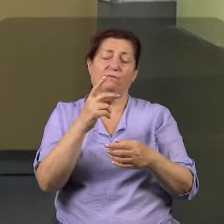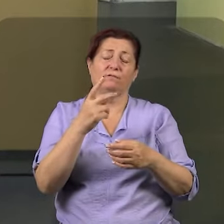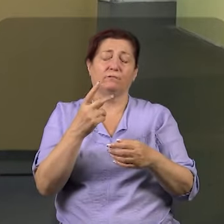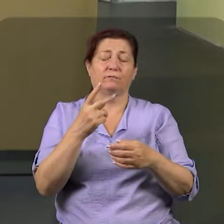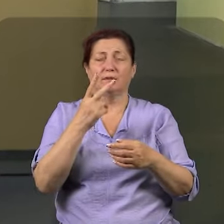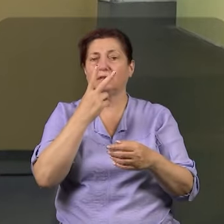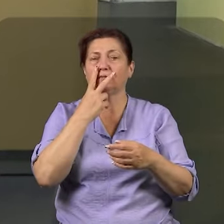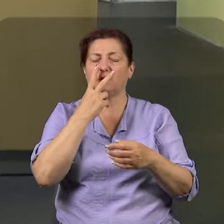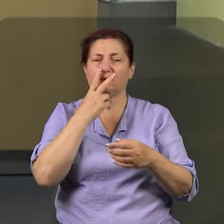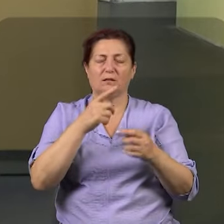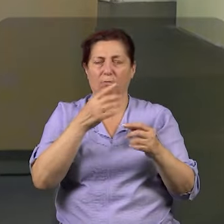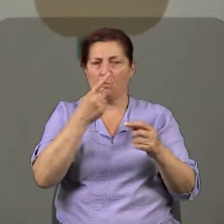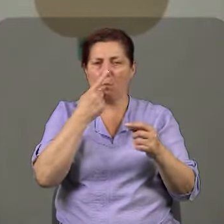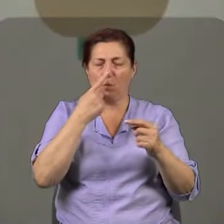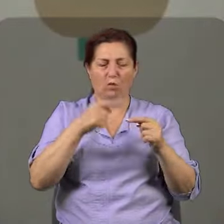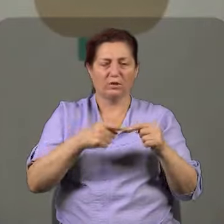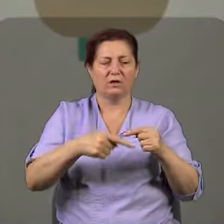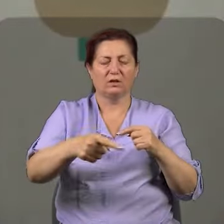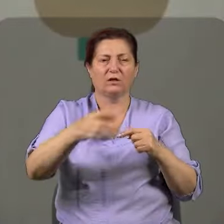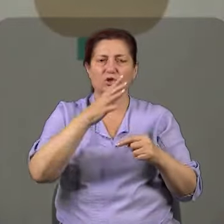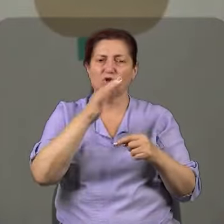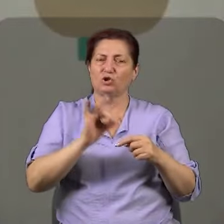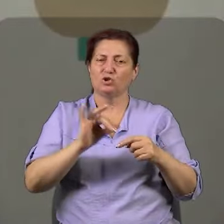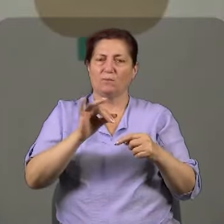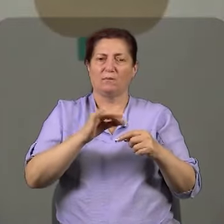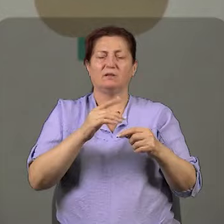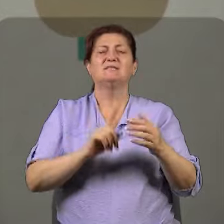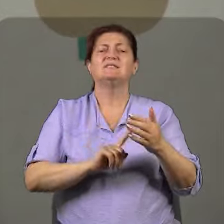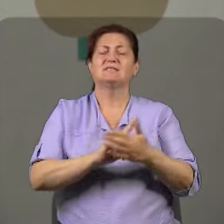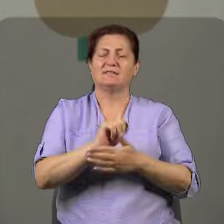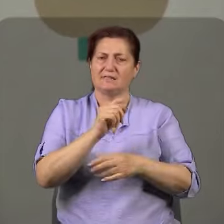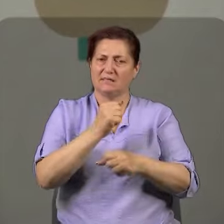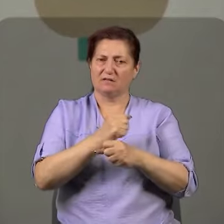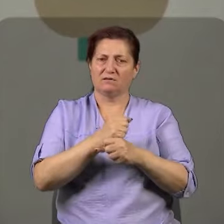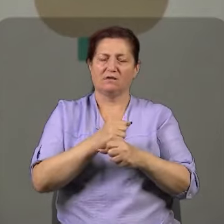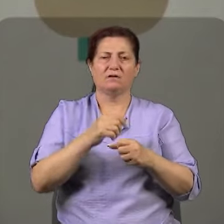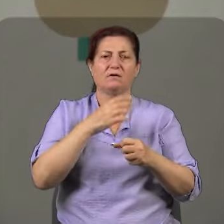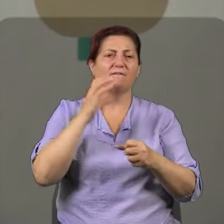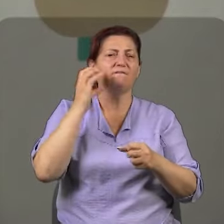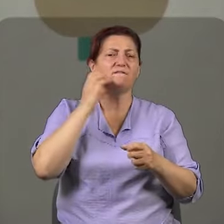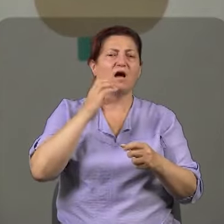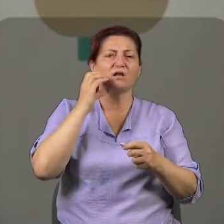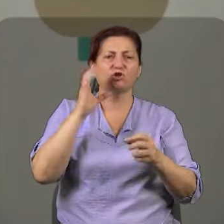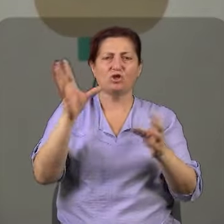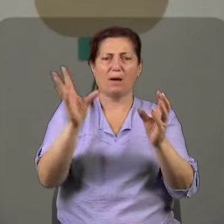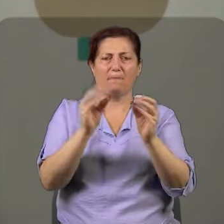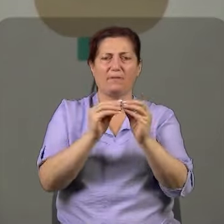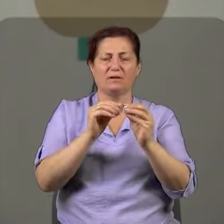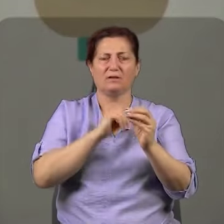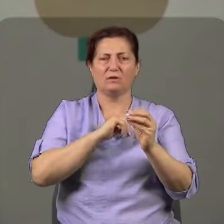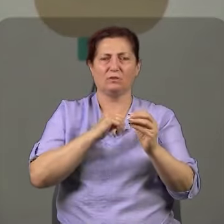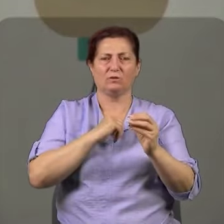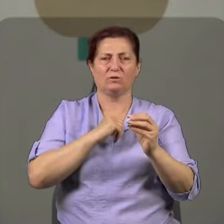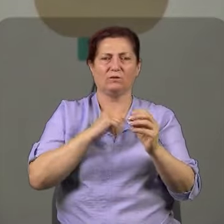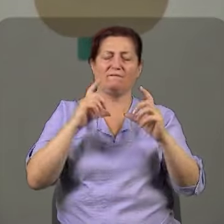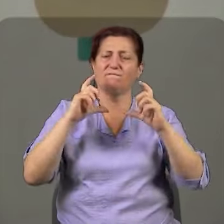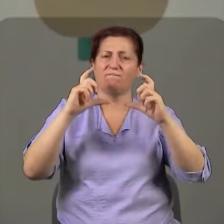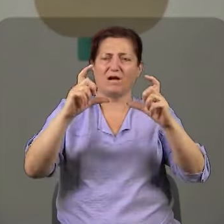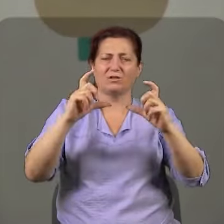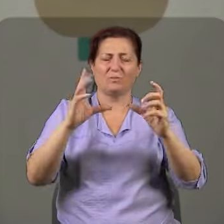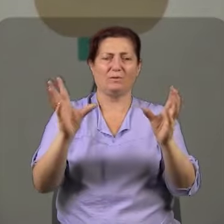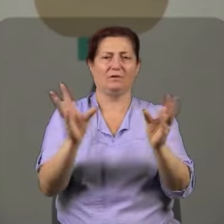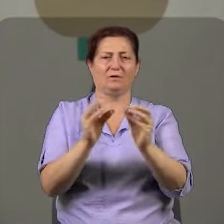մոտակա ժամանակներում տալիս է թե չէ, ստեղծվել է վարչապետինքից գիտության եւ տեխնոլոգիաների զարգացման խորհուրդը, որը պետք